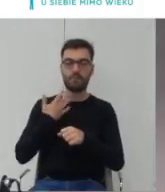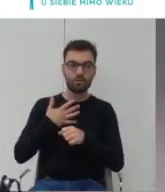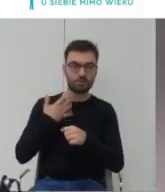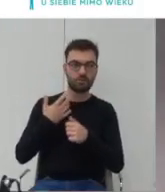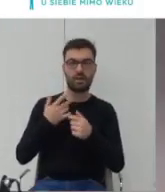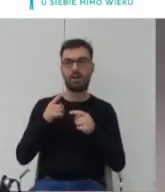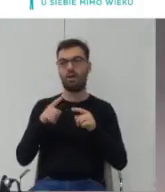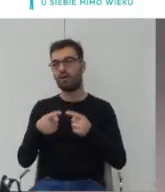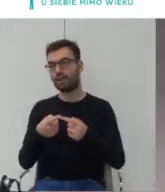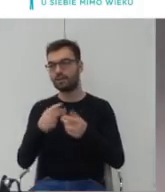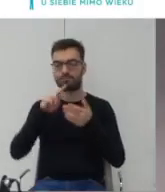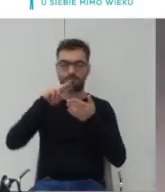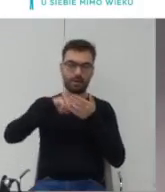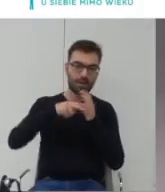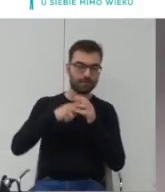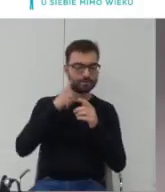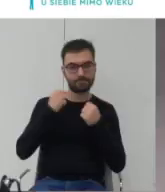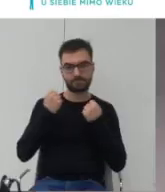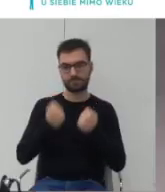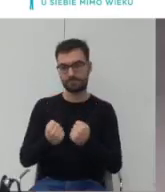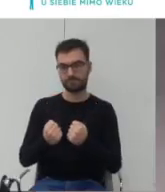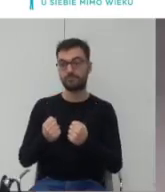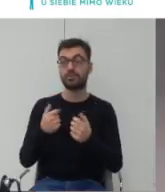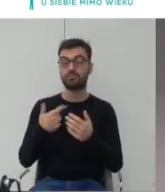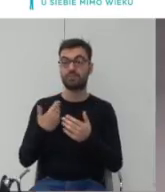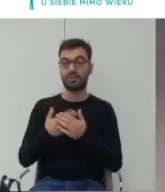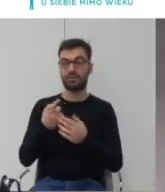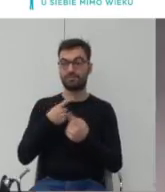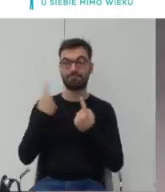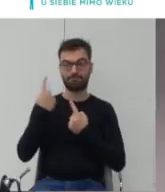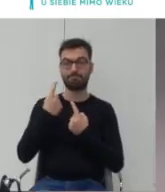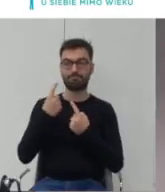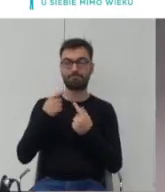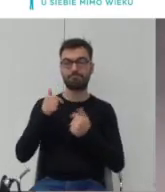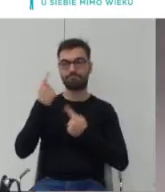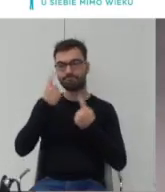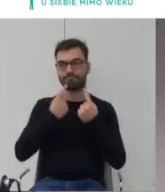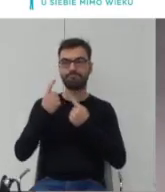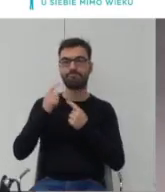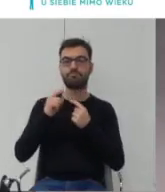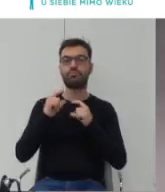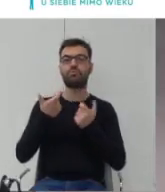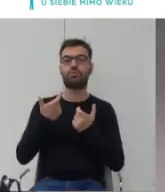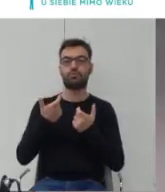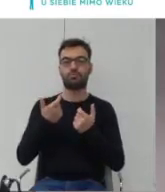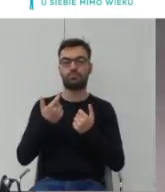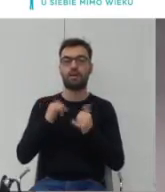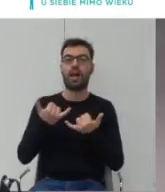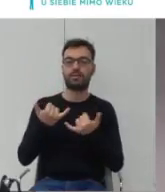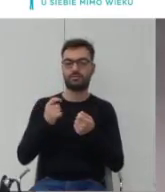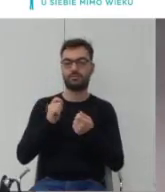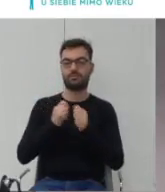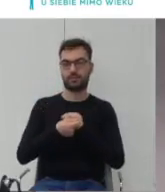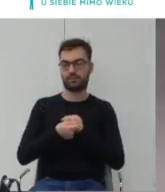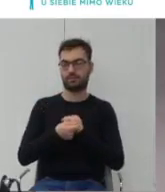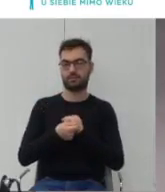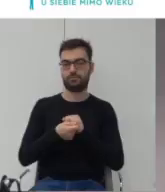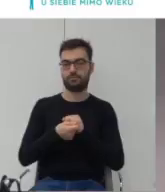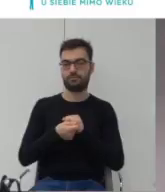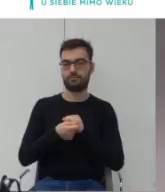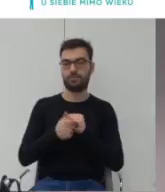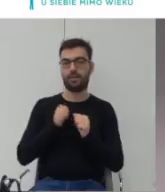emocjonalny i organizacyjny. I to też był powód, dla którego zaczęliśmy się zastanawiać, co zrobić, żeby nasi